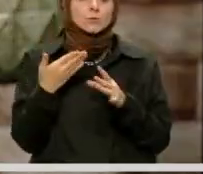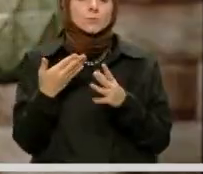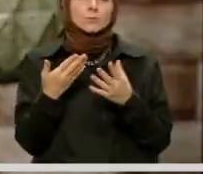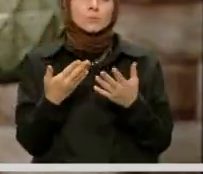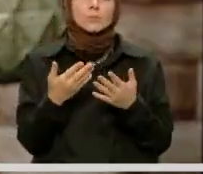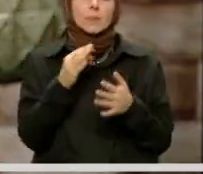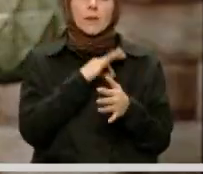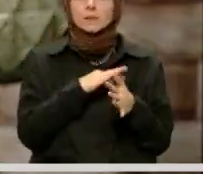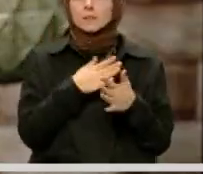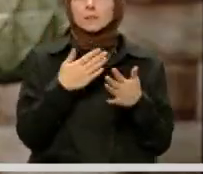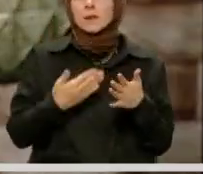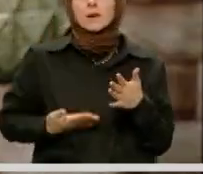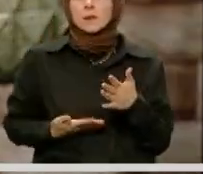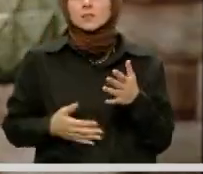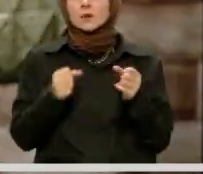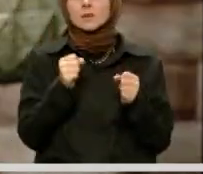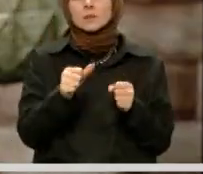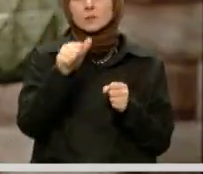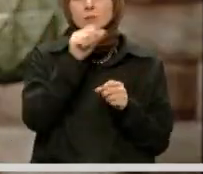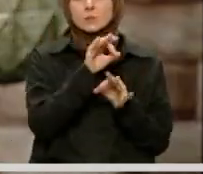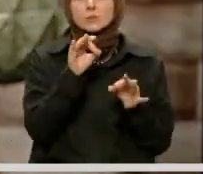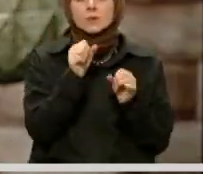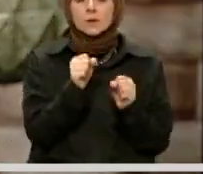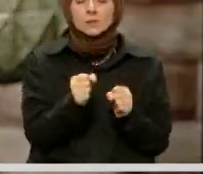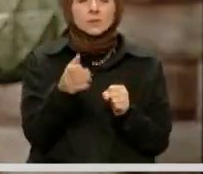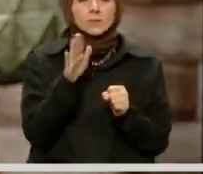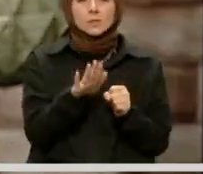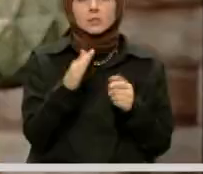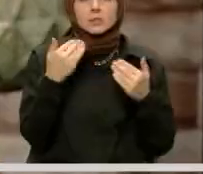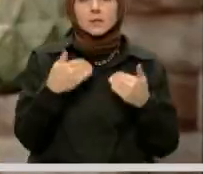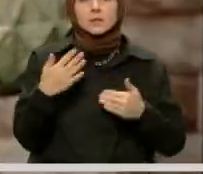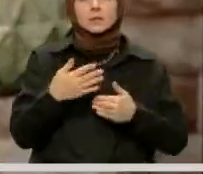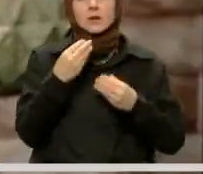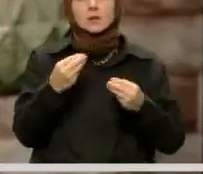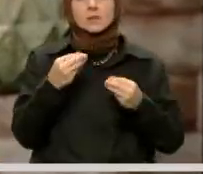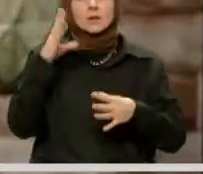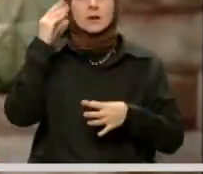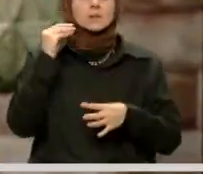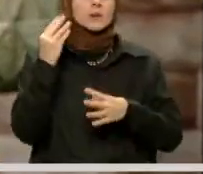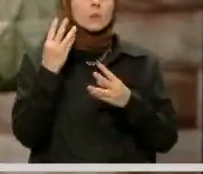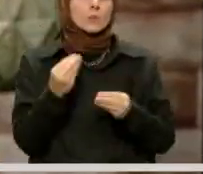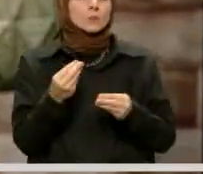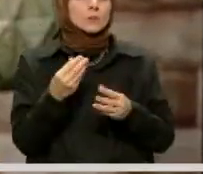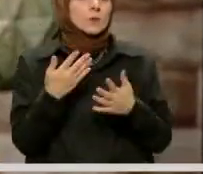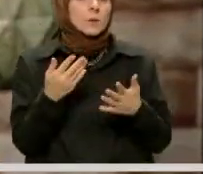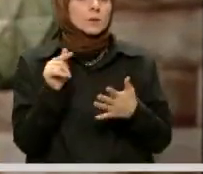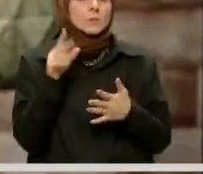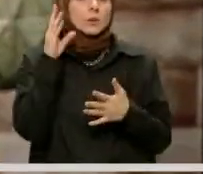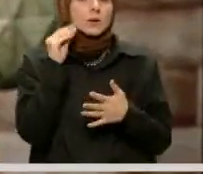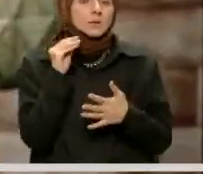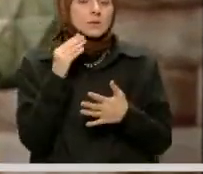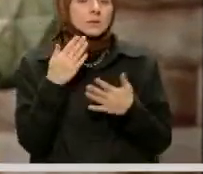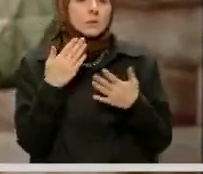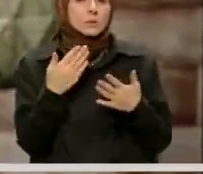susuz kaldık, başkalarının halinden daha iyi anlar hale geldik. O zaman madem bunu fark ettik o zaman adım atmak